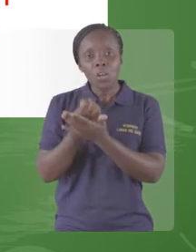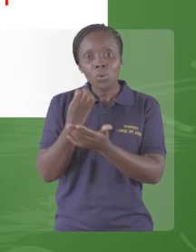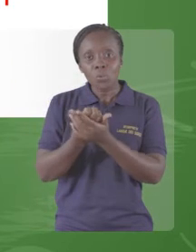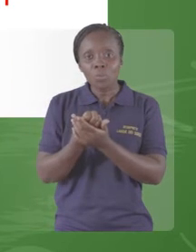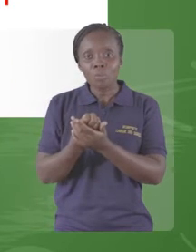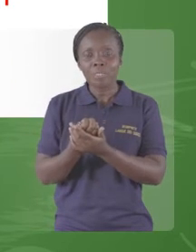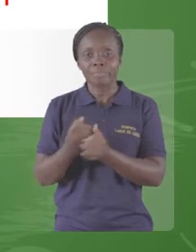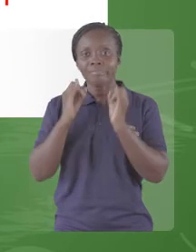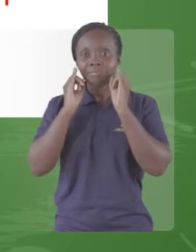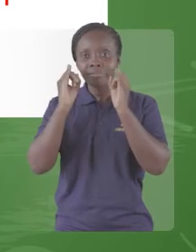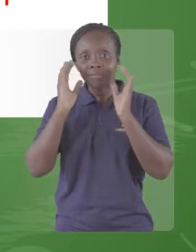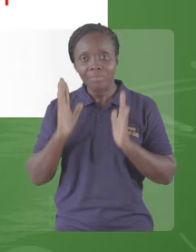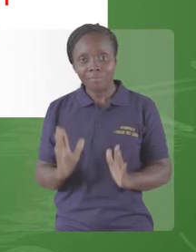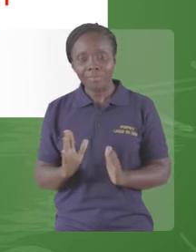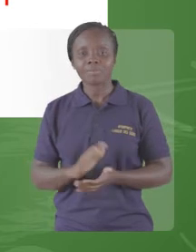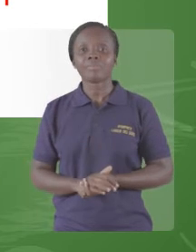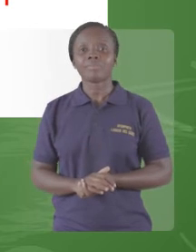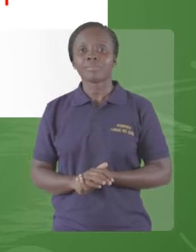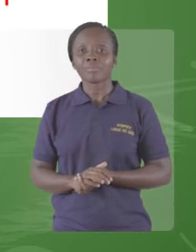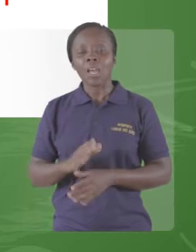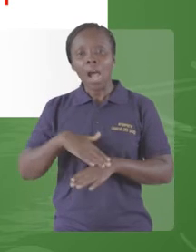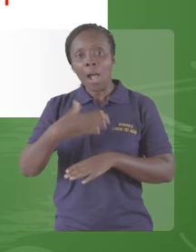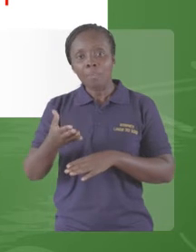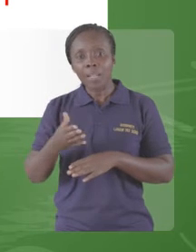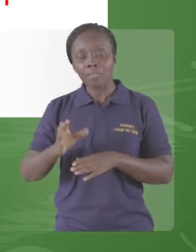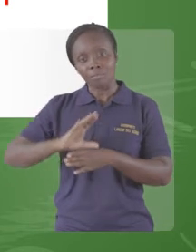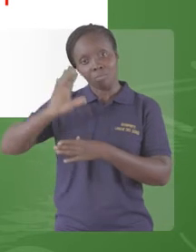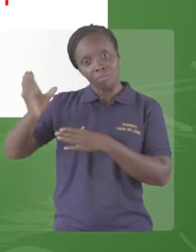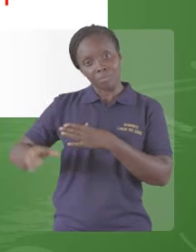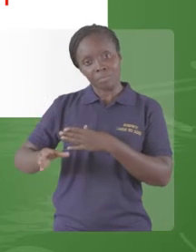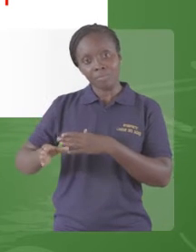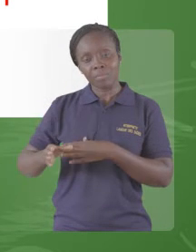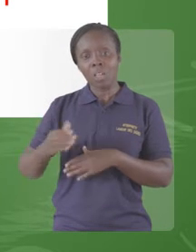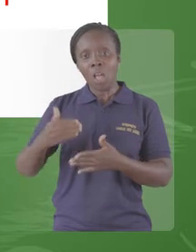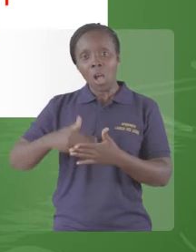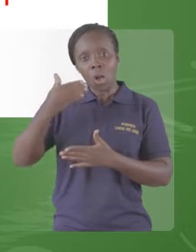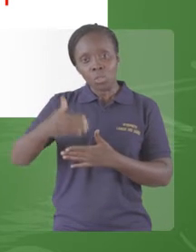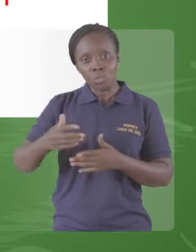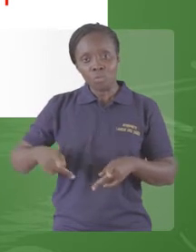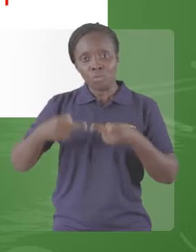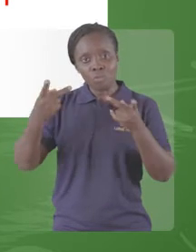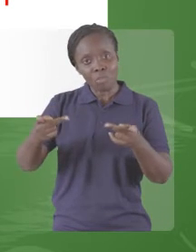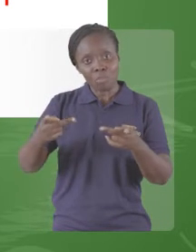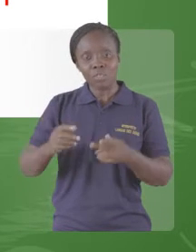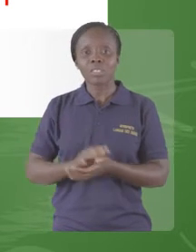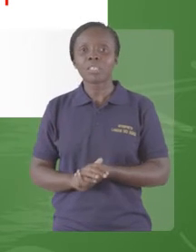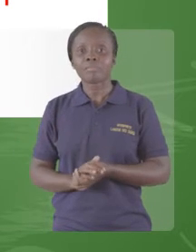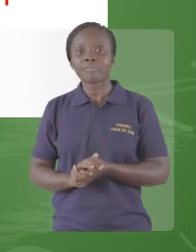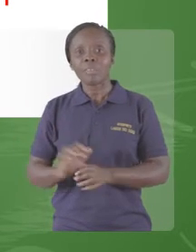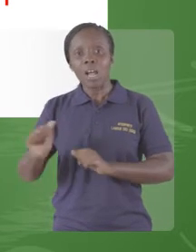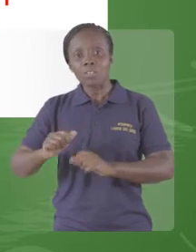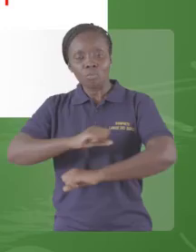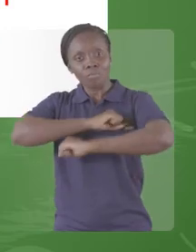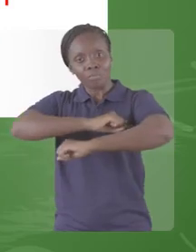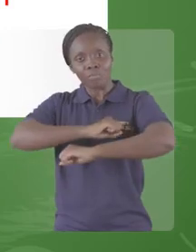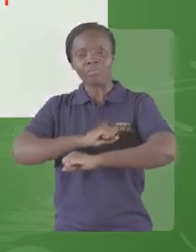ivoirienne, ses conséquences et proposer des actions pour la protection de la